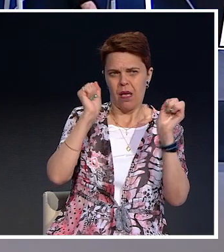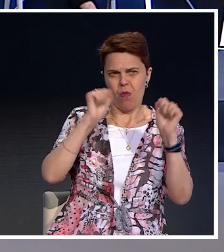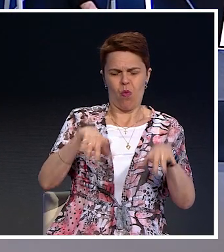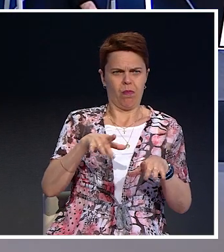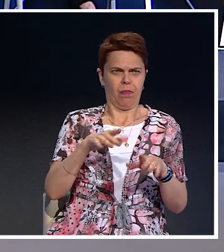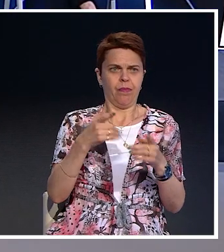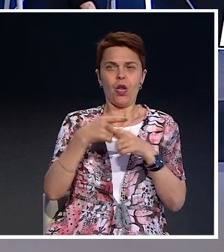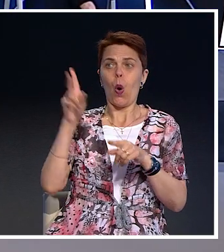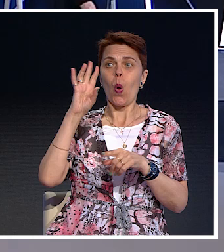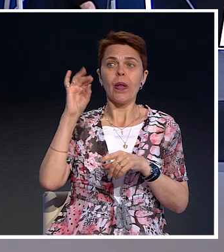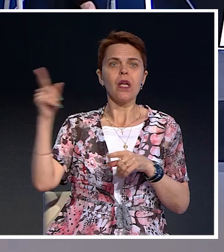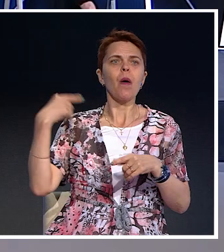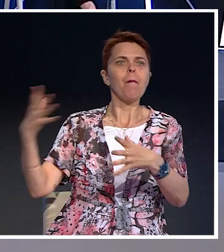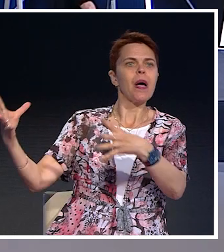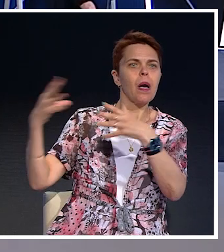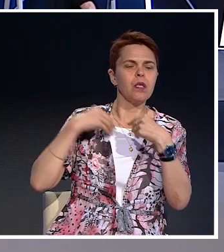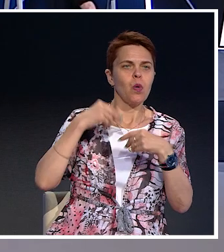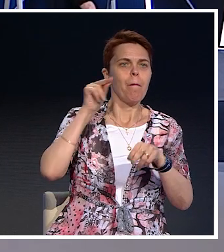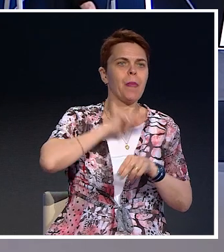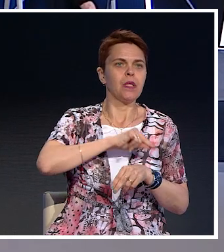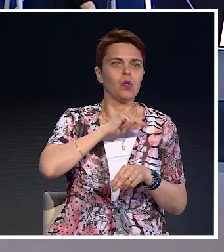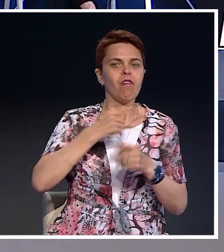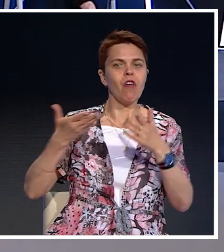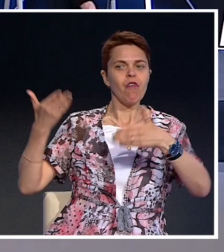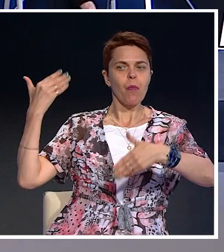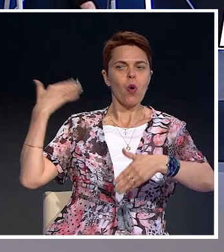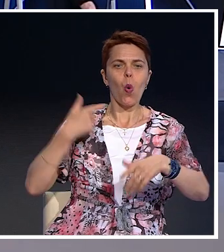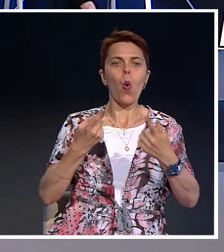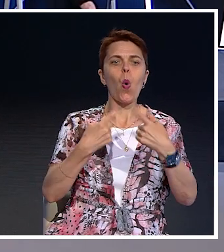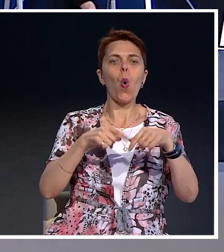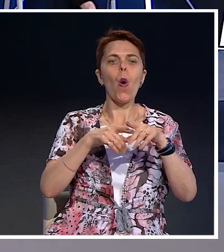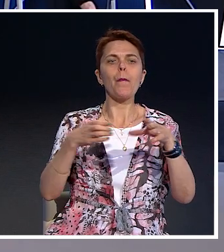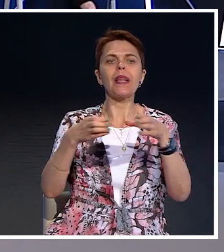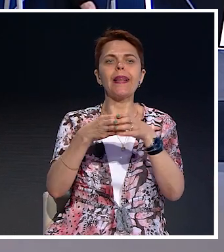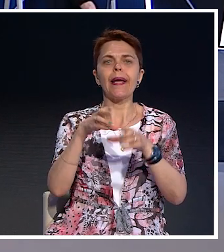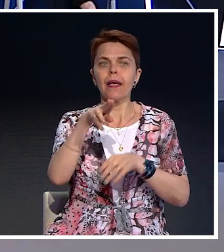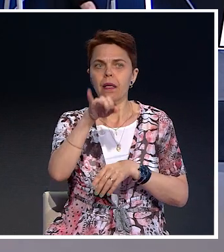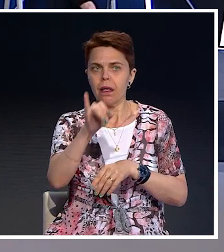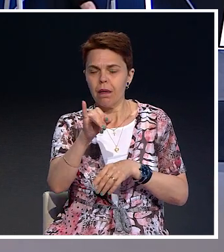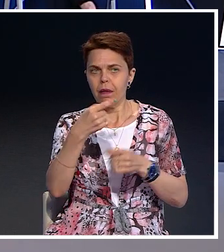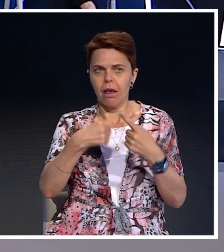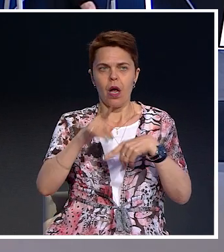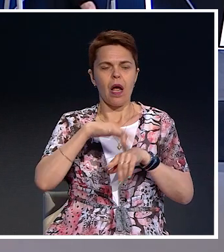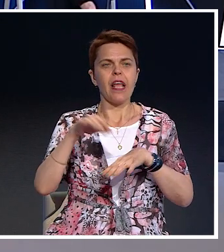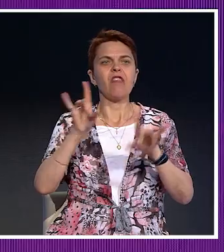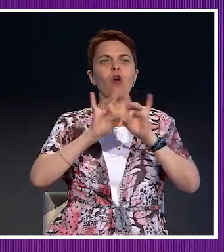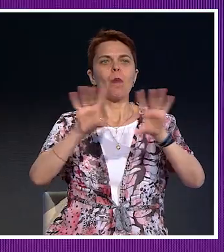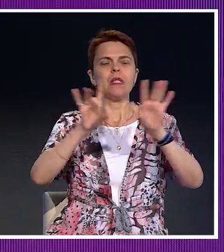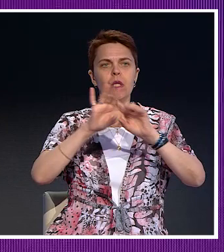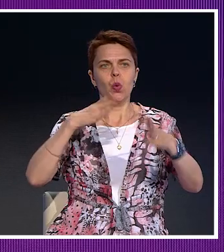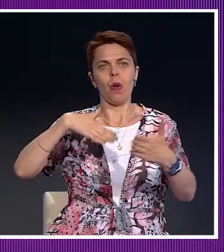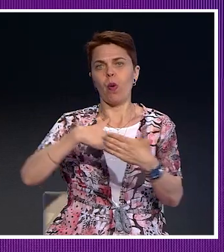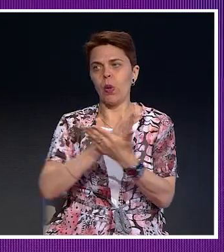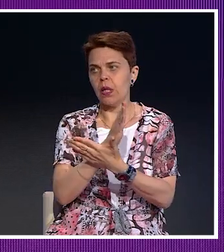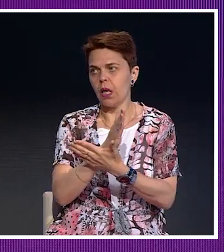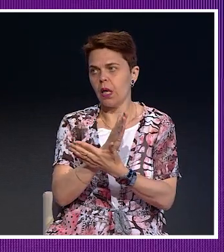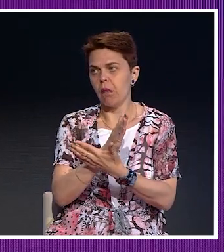Оленою Кондратюк працювали разом в минулому комітеті з питань свободи слова інформаційної політики.